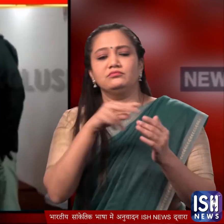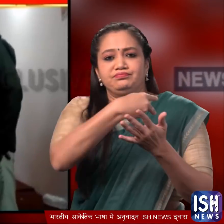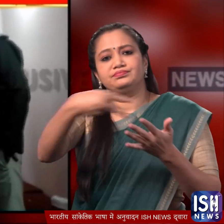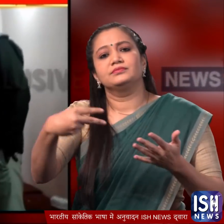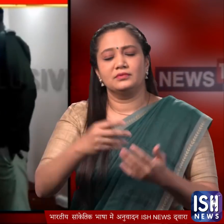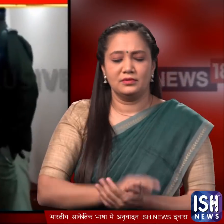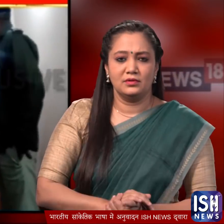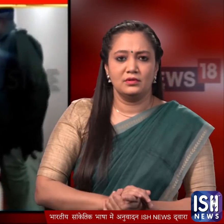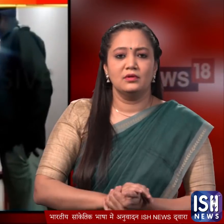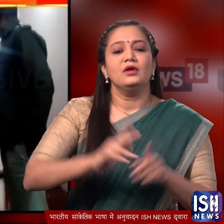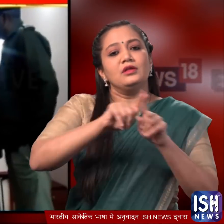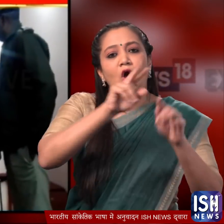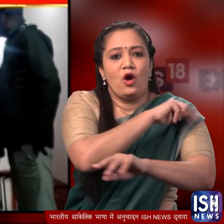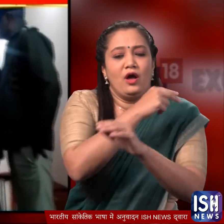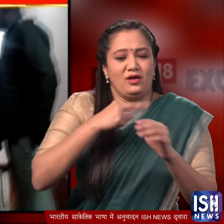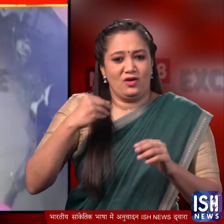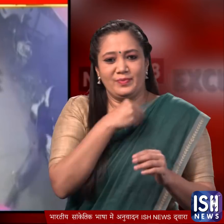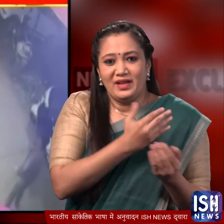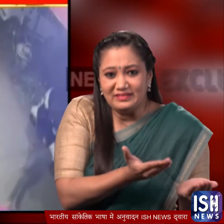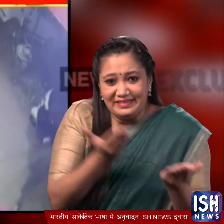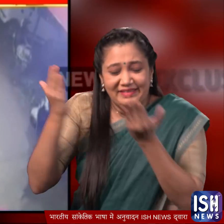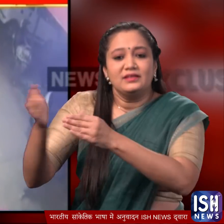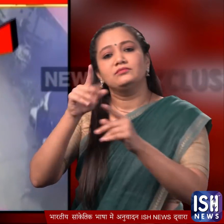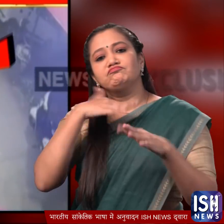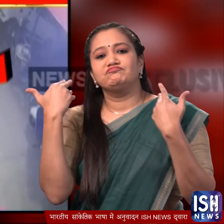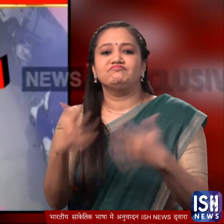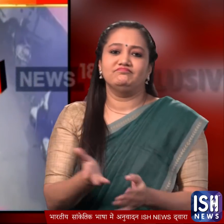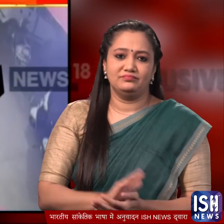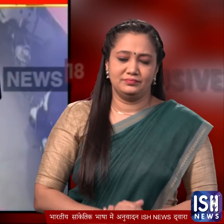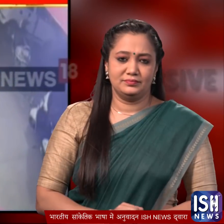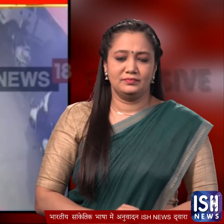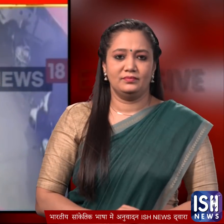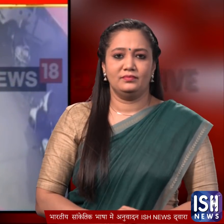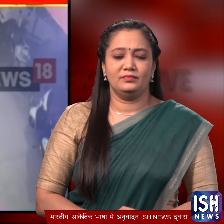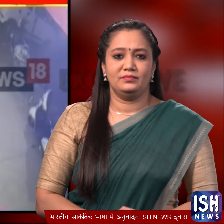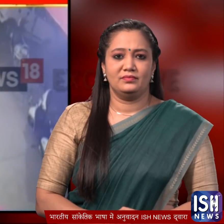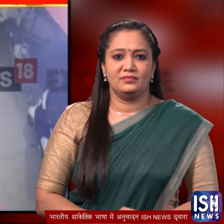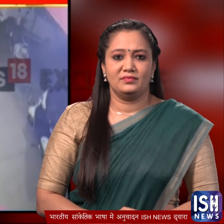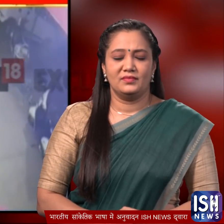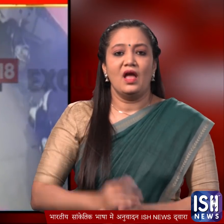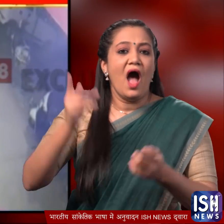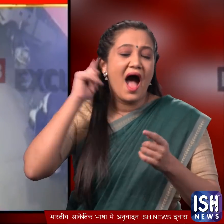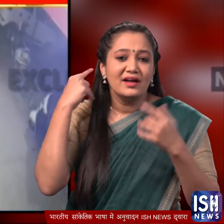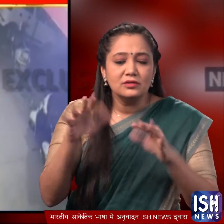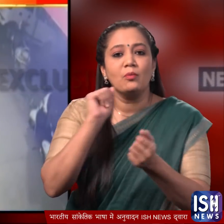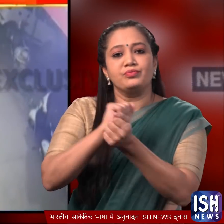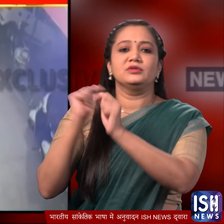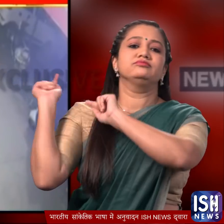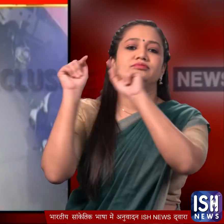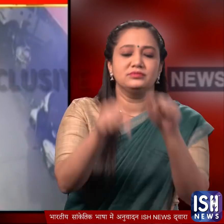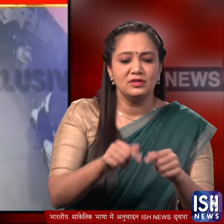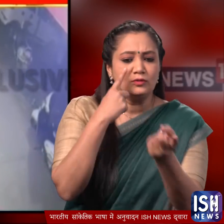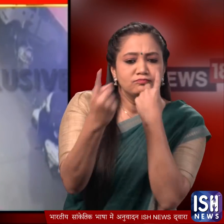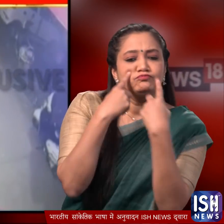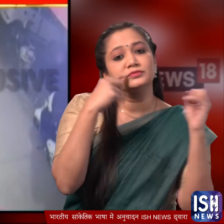होकर नीचे गिर पड़ी। बाद में उसे अस्पताल पहुंचाया गया, लेकिन तब तक उसकी मौत हो चुकी थी। जानकारी मिलने के बाद पुलिस भी वहां